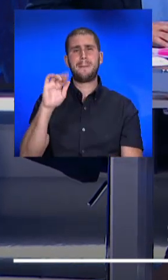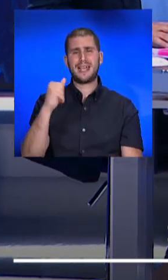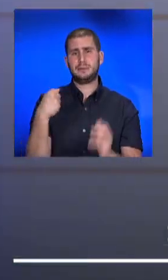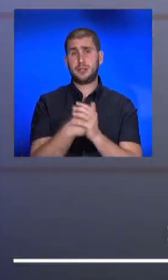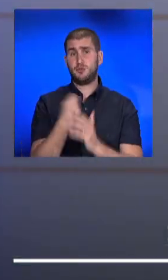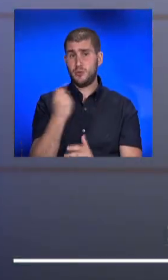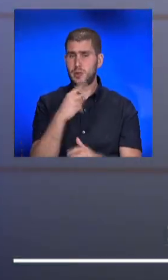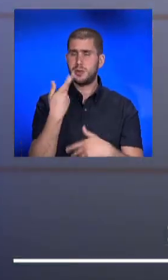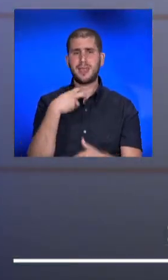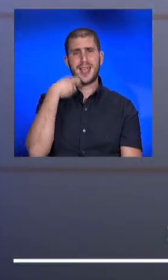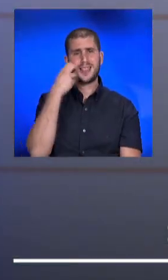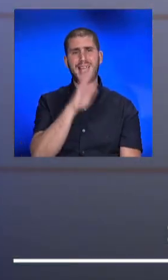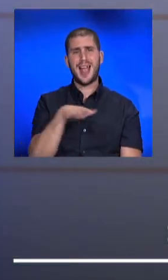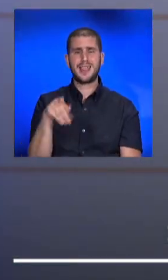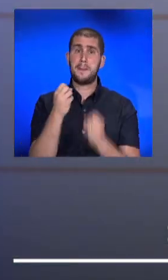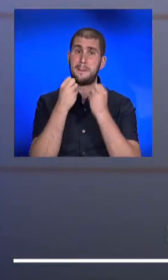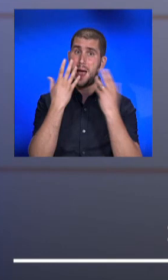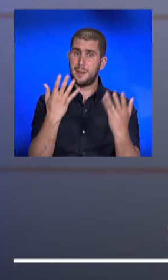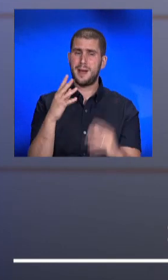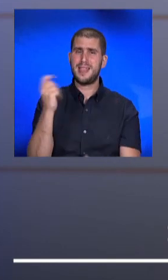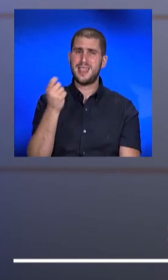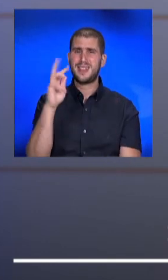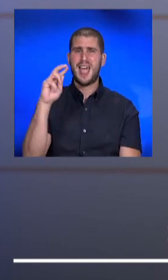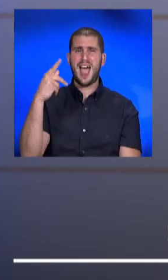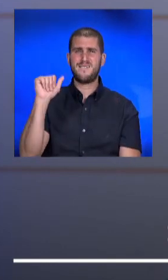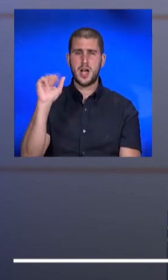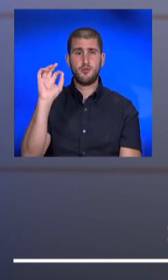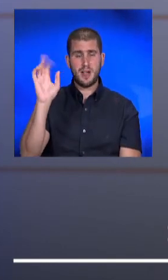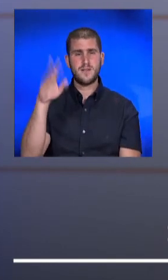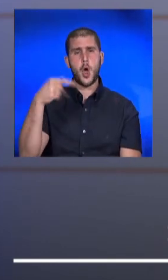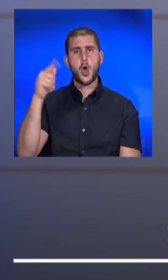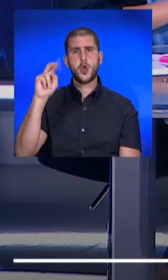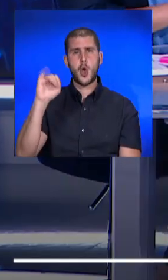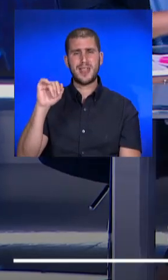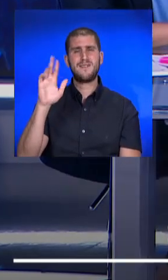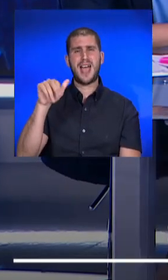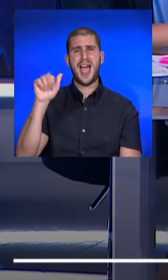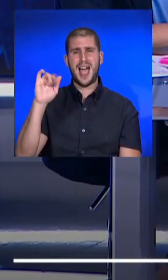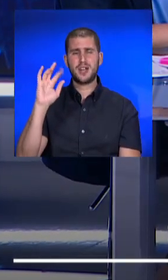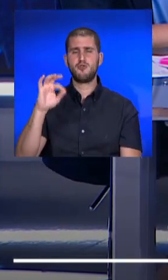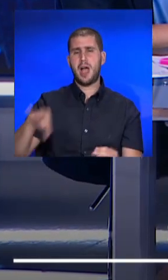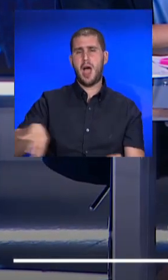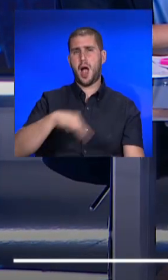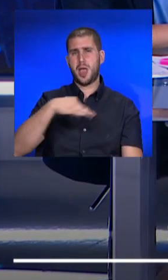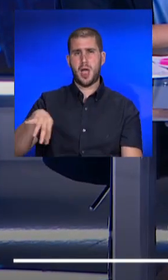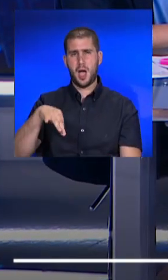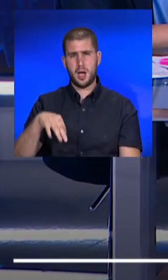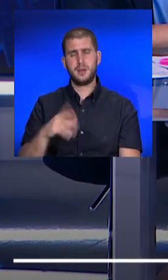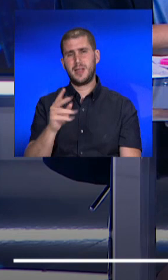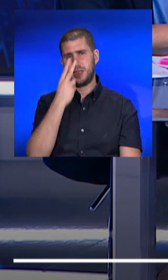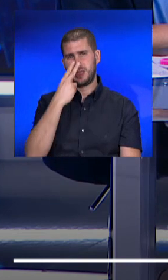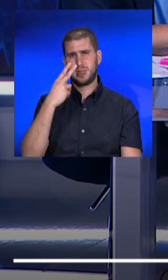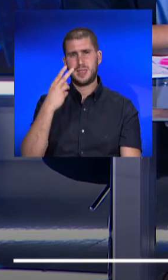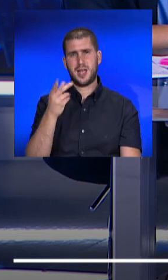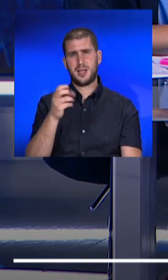ניתן קרדיט לילדים המהממים, לדוד ורפה שלך, וגוני וארי של אבנר הכנר, ונראה את הקליפ הזה